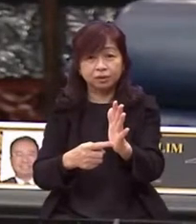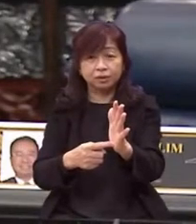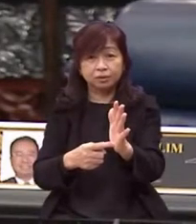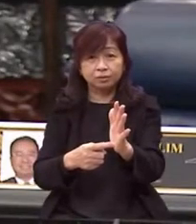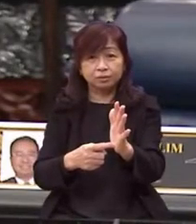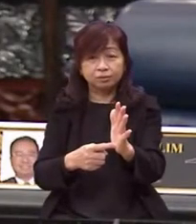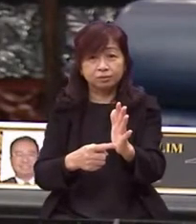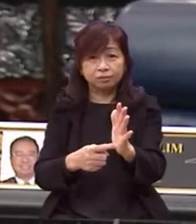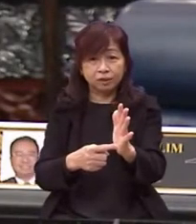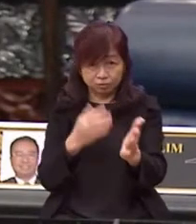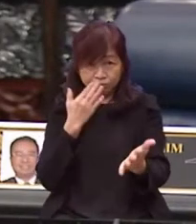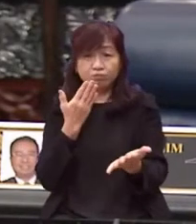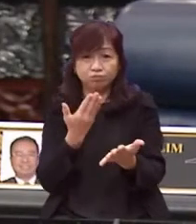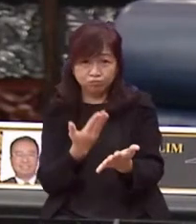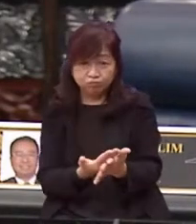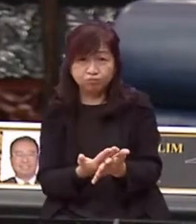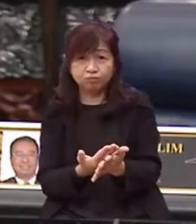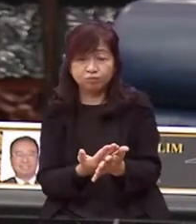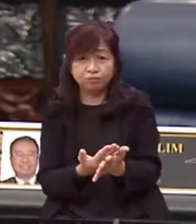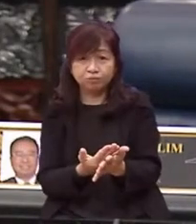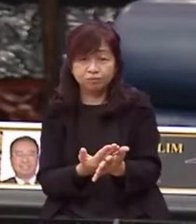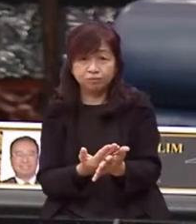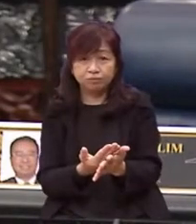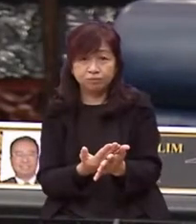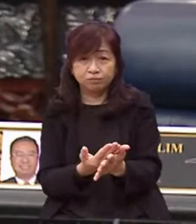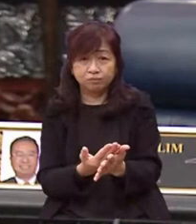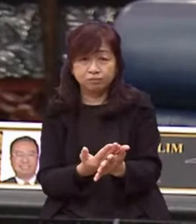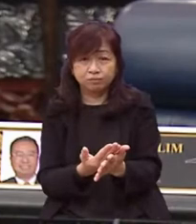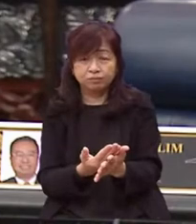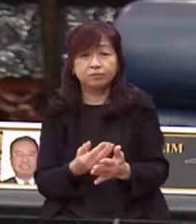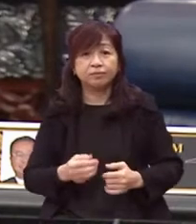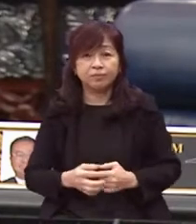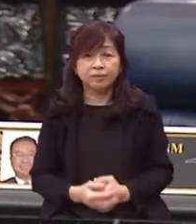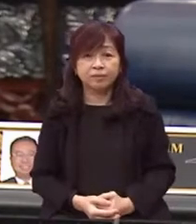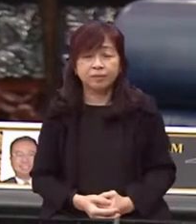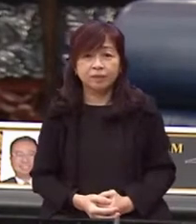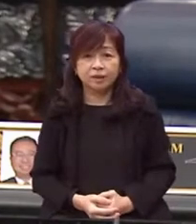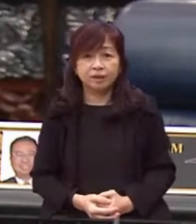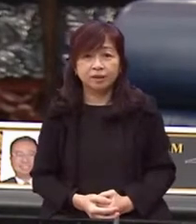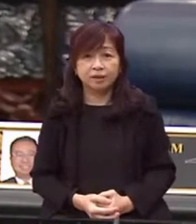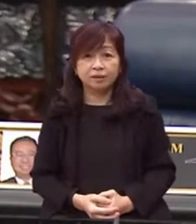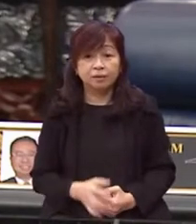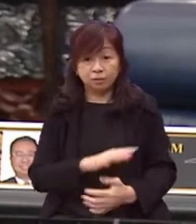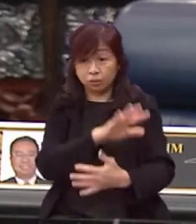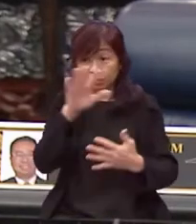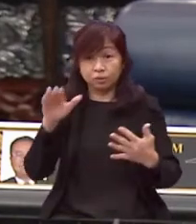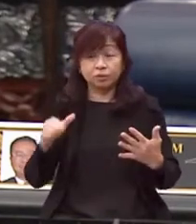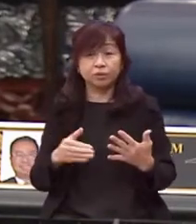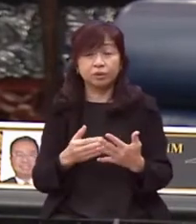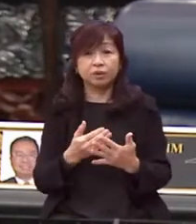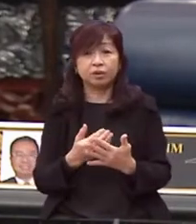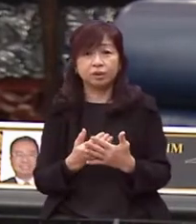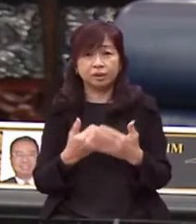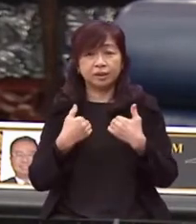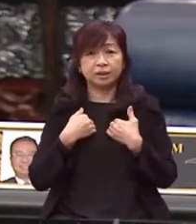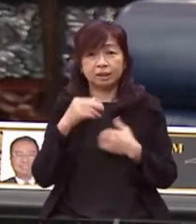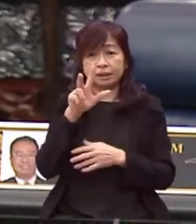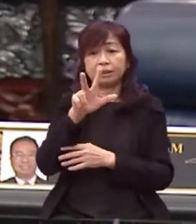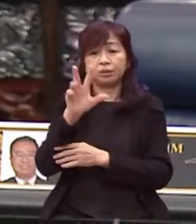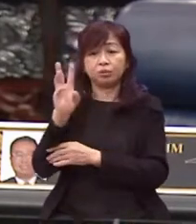sebagai satu record yang baik dan daripada kita secara keseluruhan ada 36